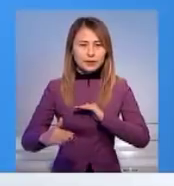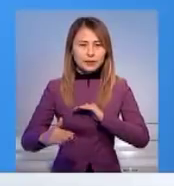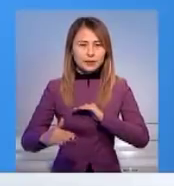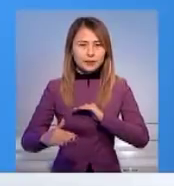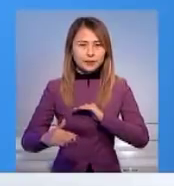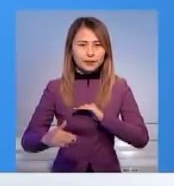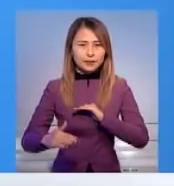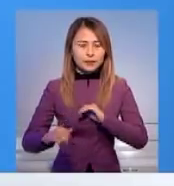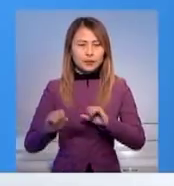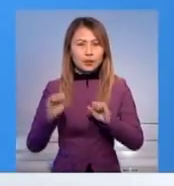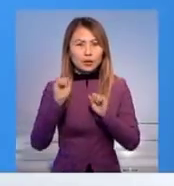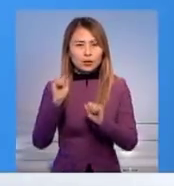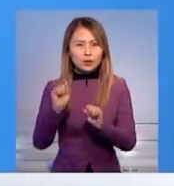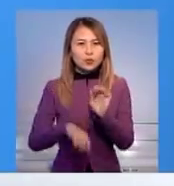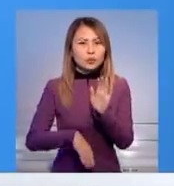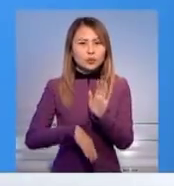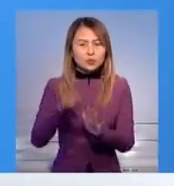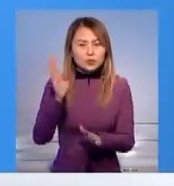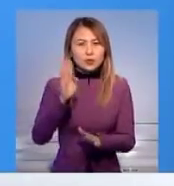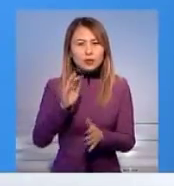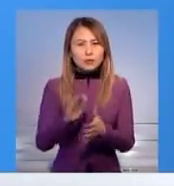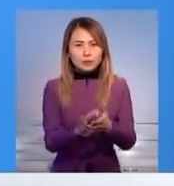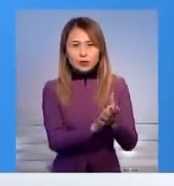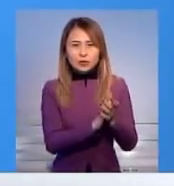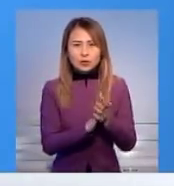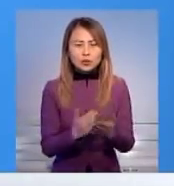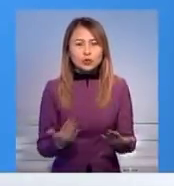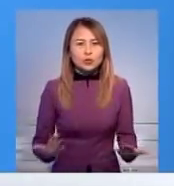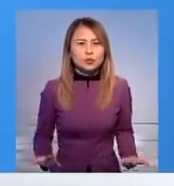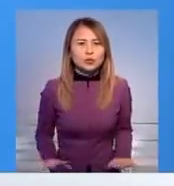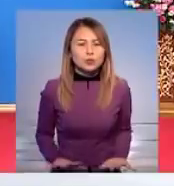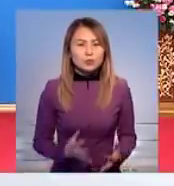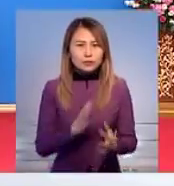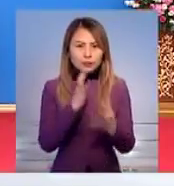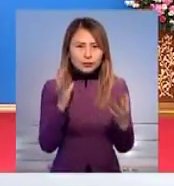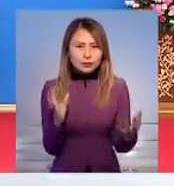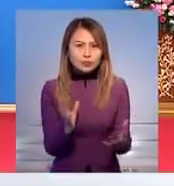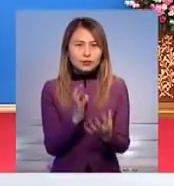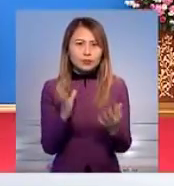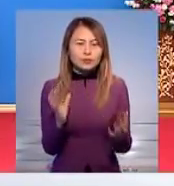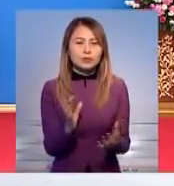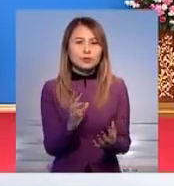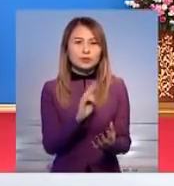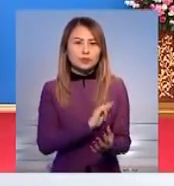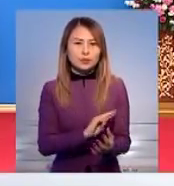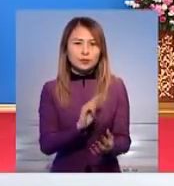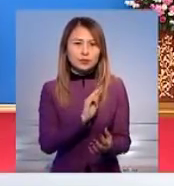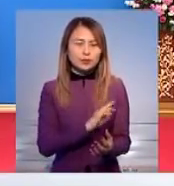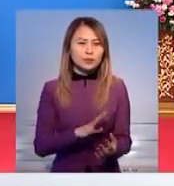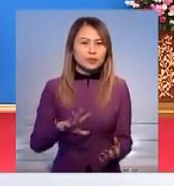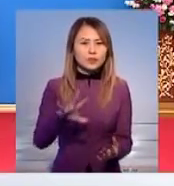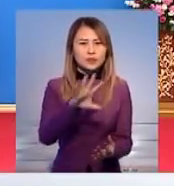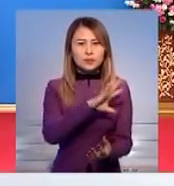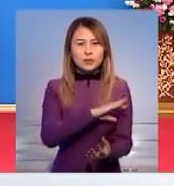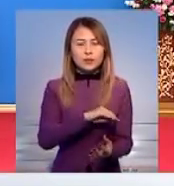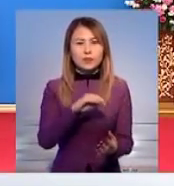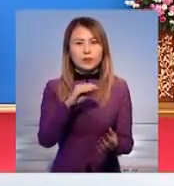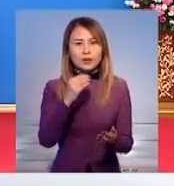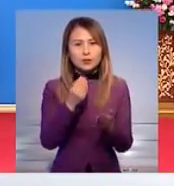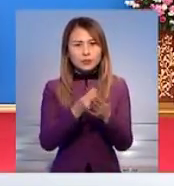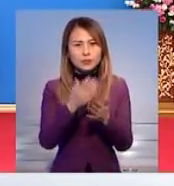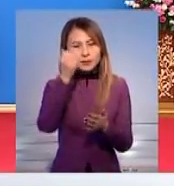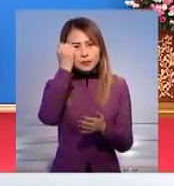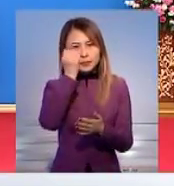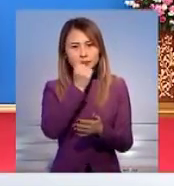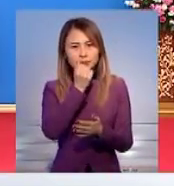отанымыздың қорғаныс саласын нығайтуда және бейбітшілік өмірімізді сақтауда қызмет жасап жүрген офицерлерді бағалағаныңызға